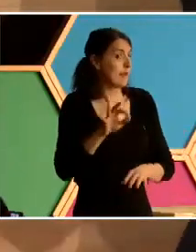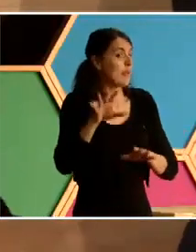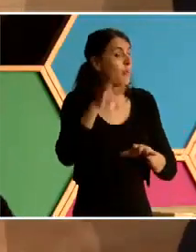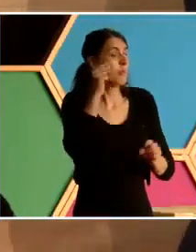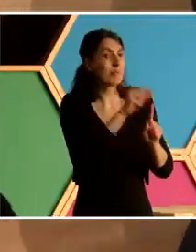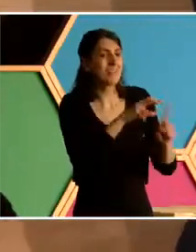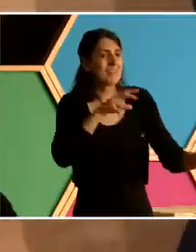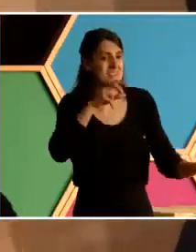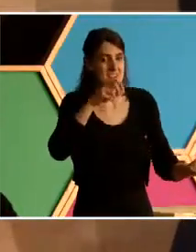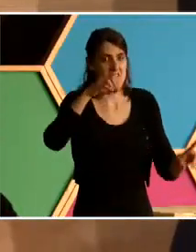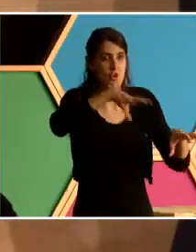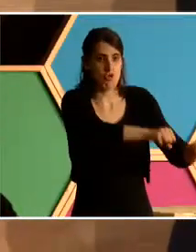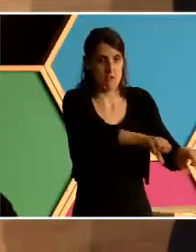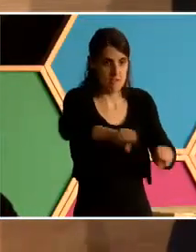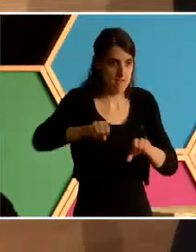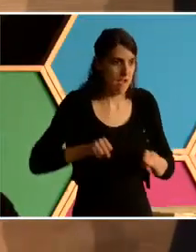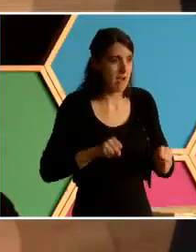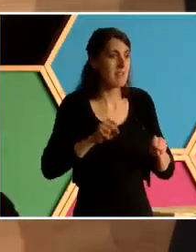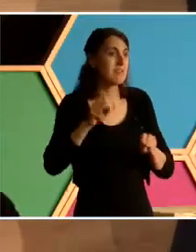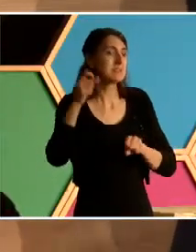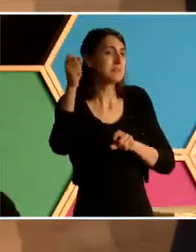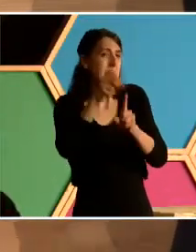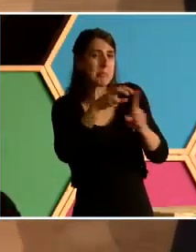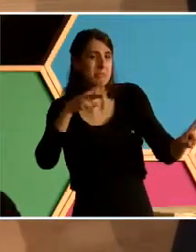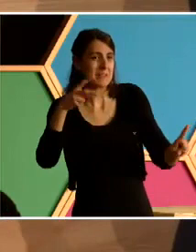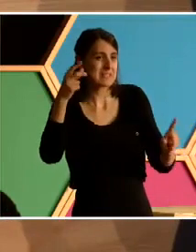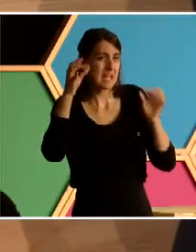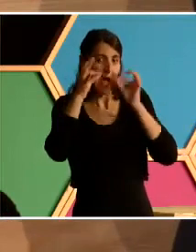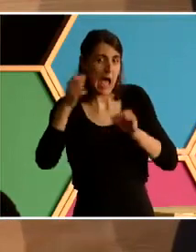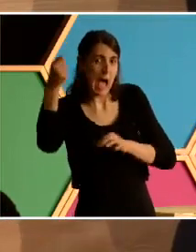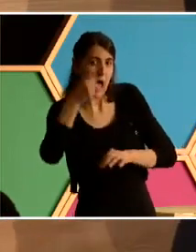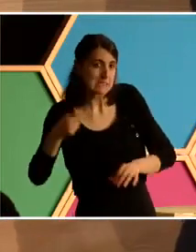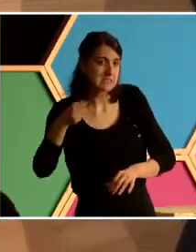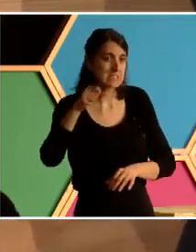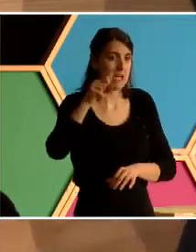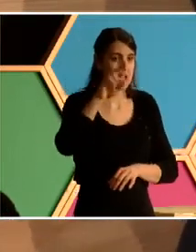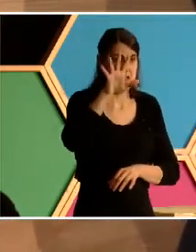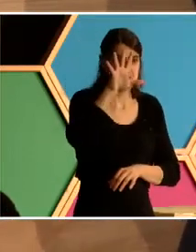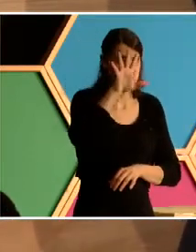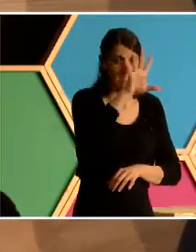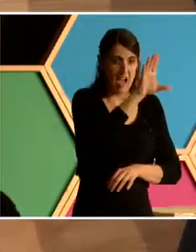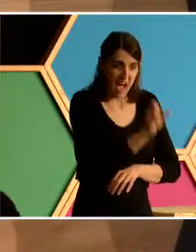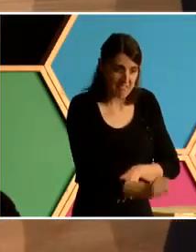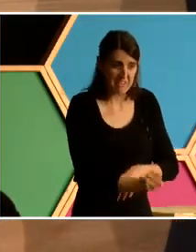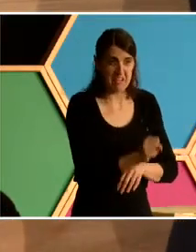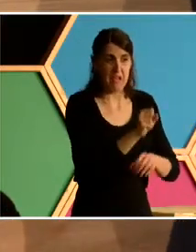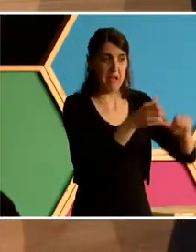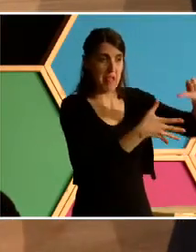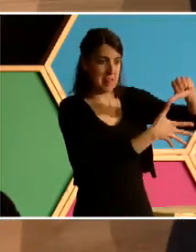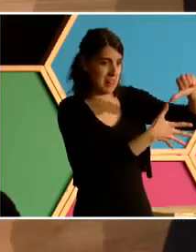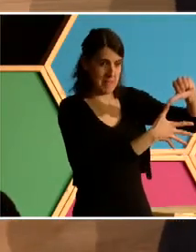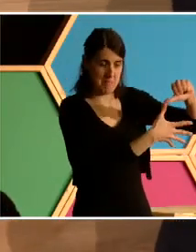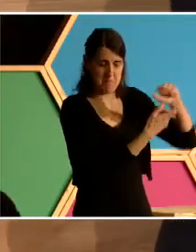de l'època, hi ha molt poc pensament asiàtic, hi ha nul pensament africà, una mica de pensament llatinoamericà